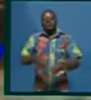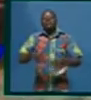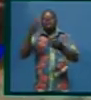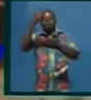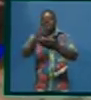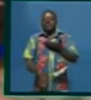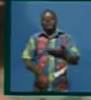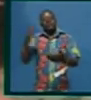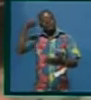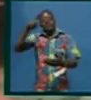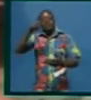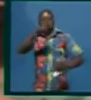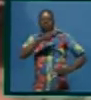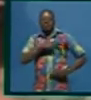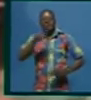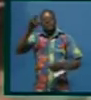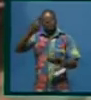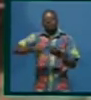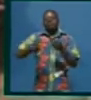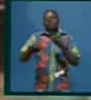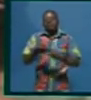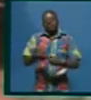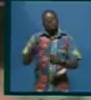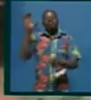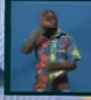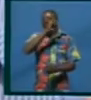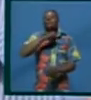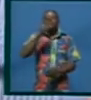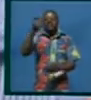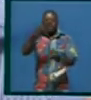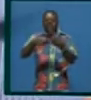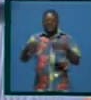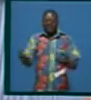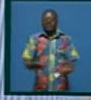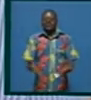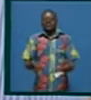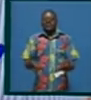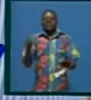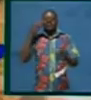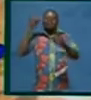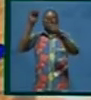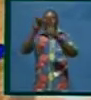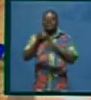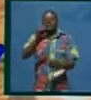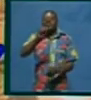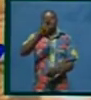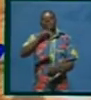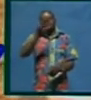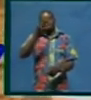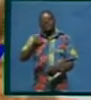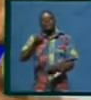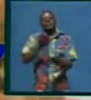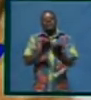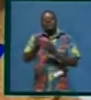et de patriotisme à nos camarades qui n'ont pas eu la chance de venir ici. Et c'est aussi l'objectif du SND, le Service National pour le